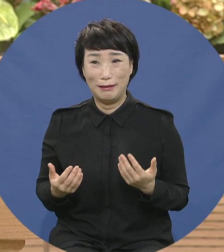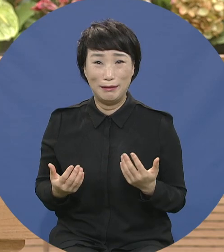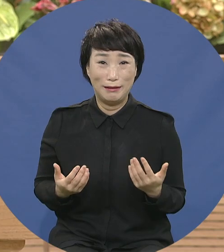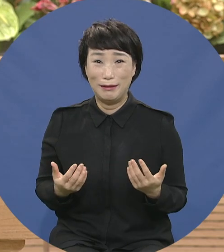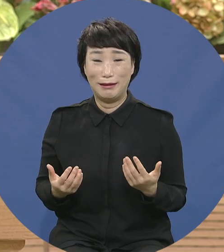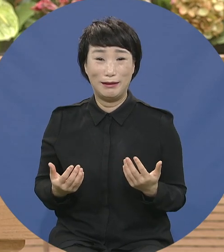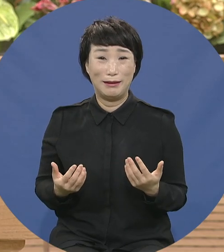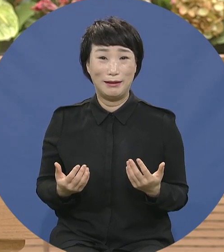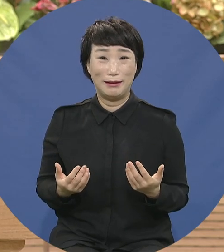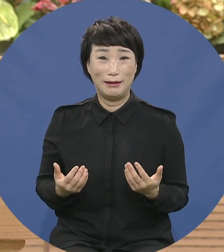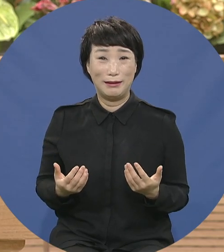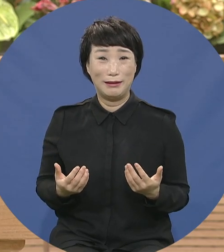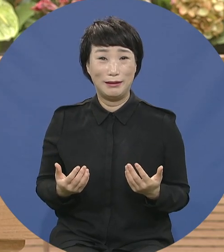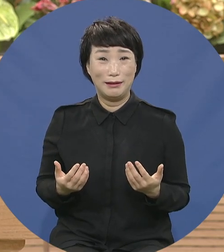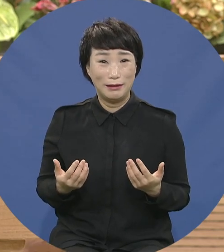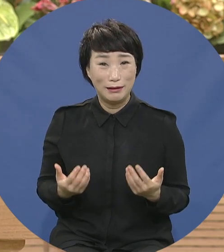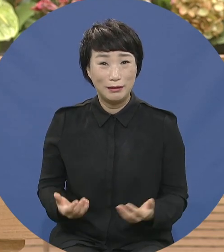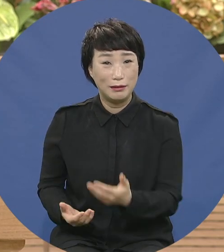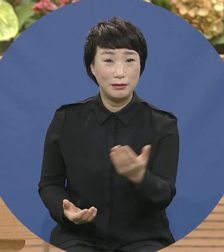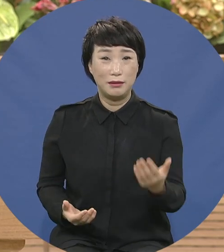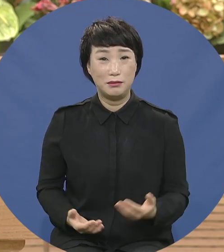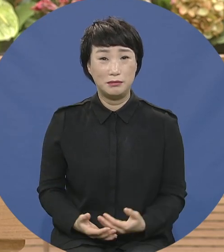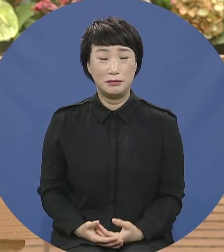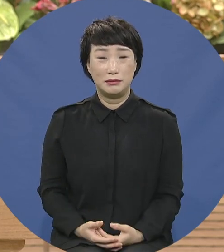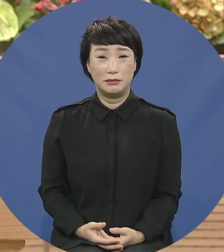어찌할꼬? 응?